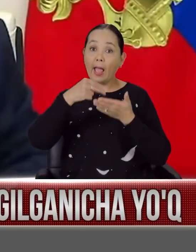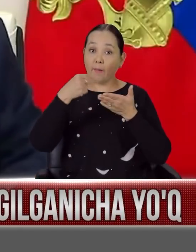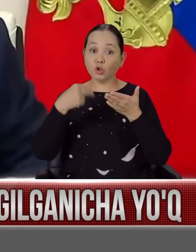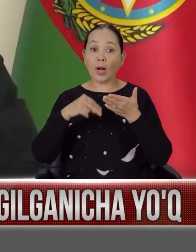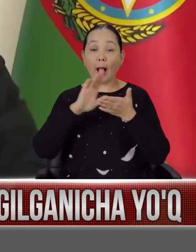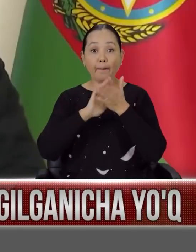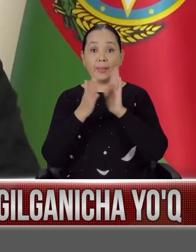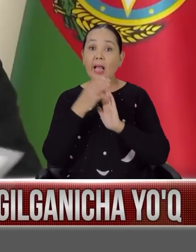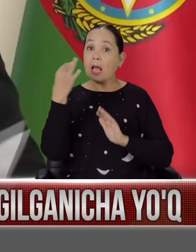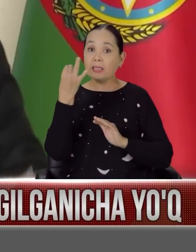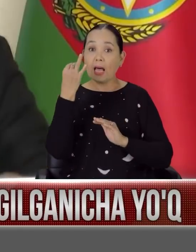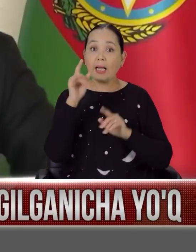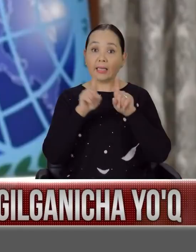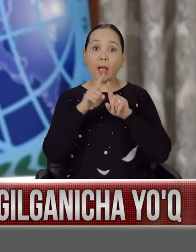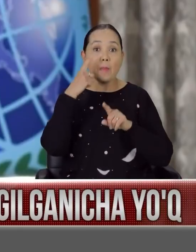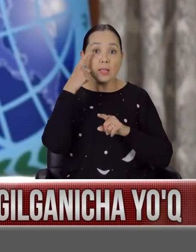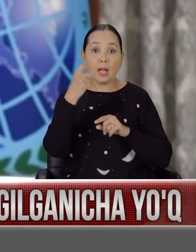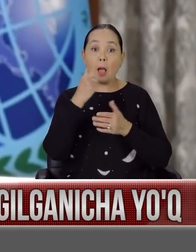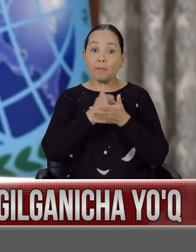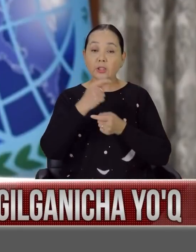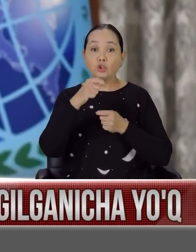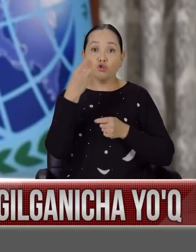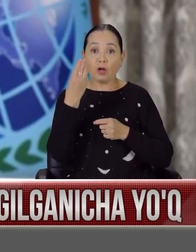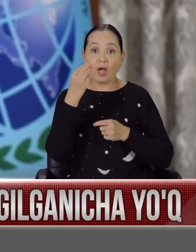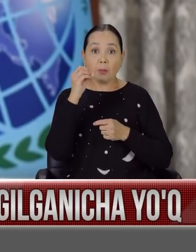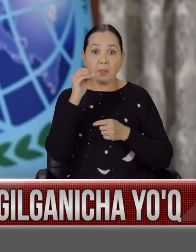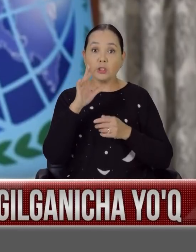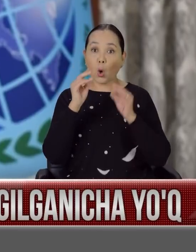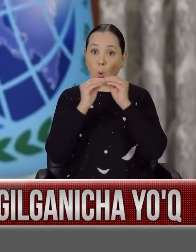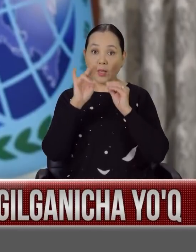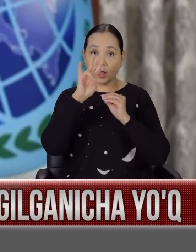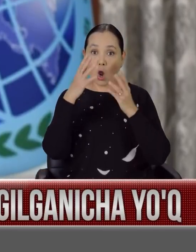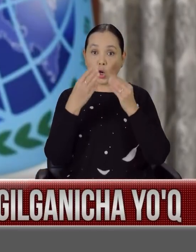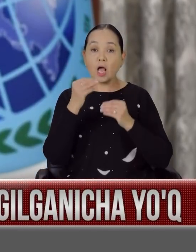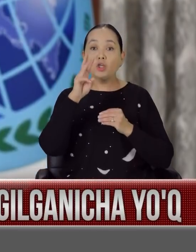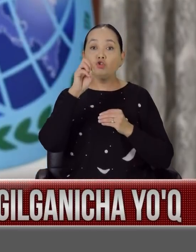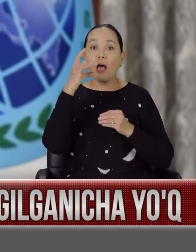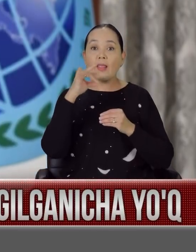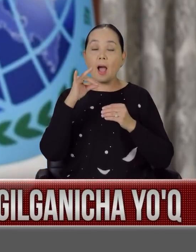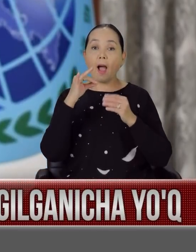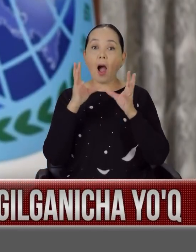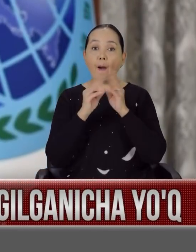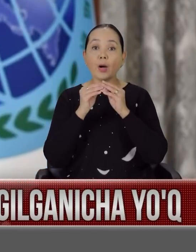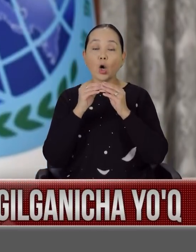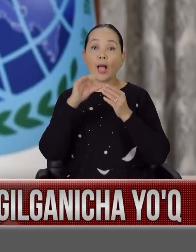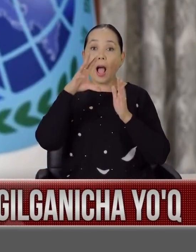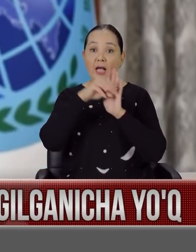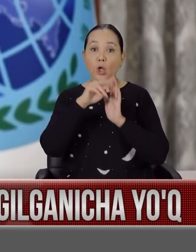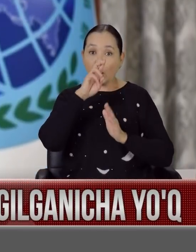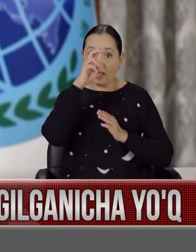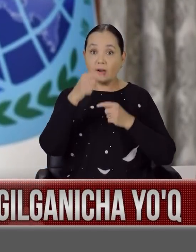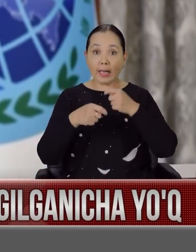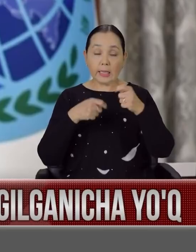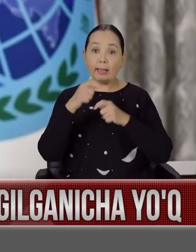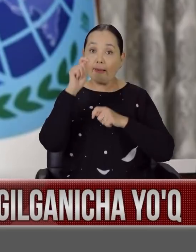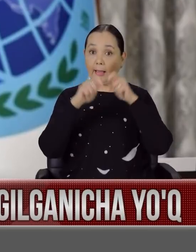imzolangan bitim tarixiy deb ataldi. Prezidentimiz Shavkat Mirziyoyev 10 noyabr kuni Shanghai hamkorlik tashkilotiga a'zo davlatlar